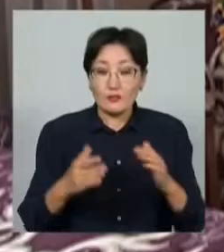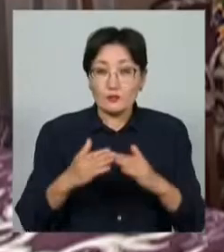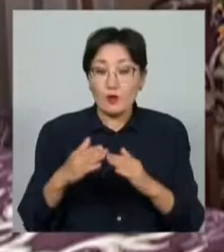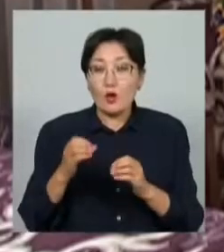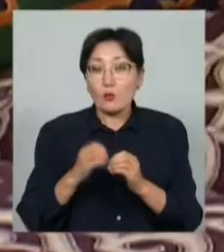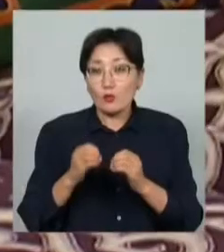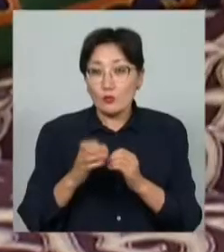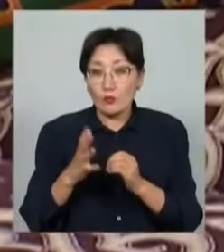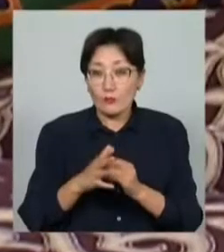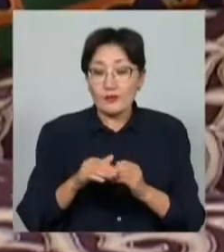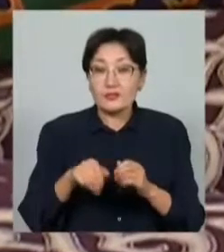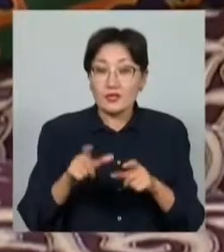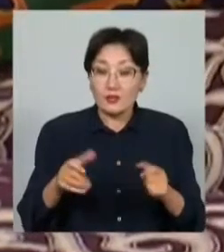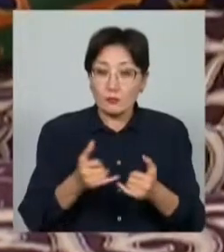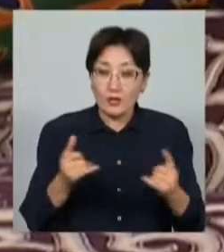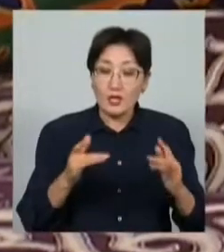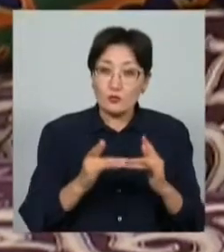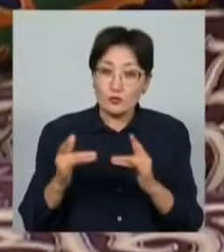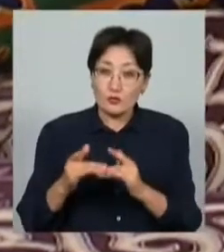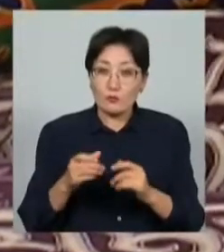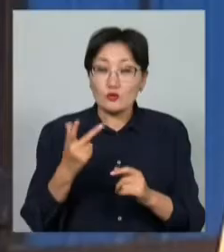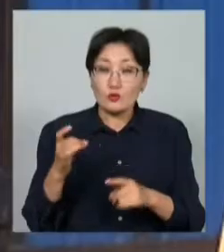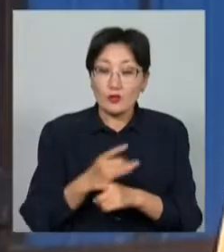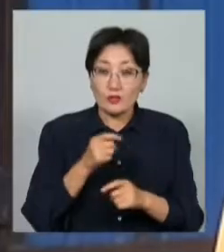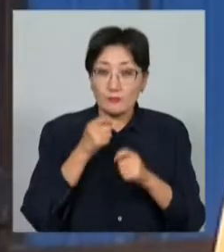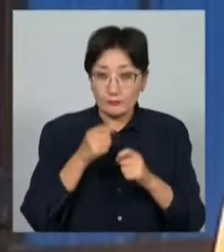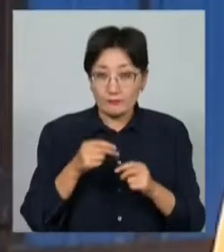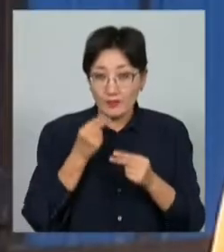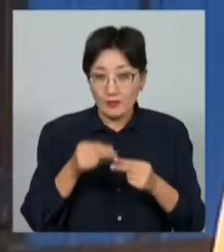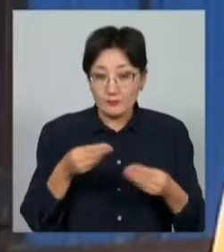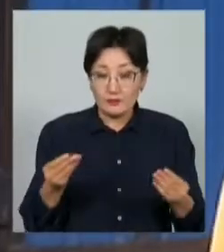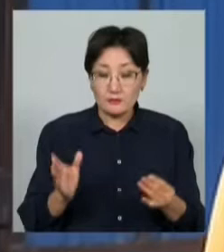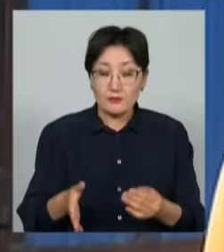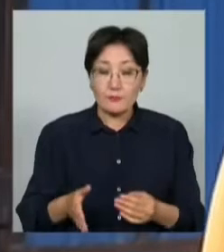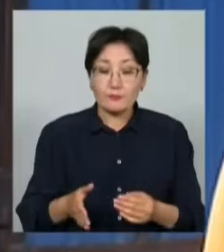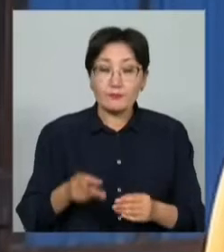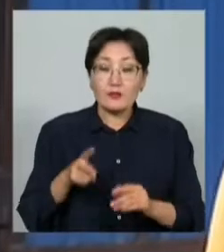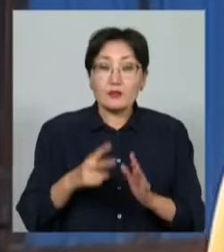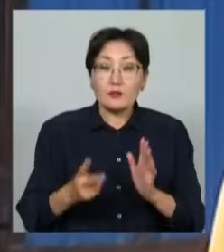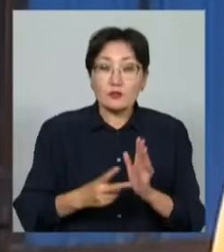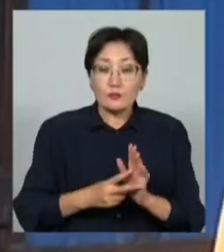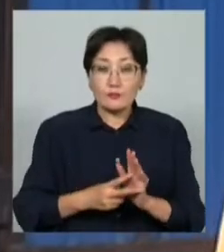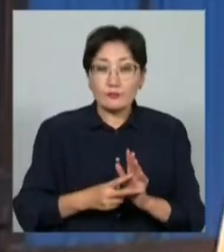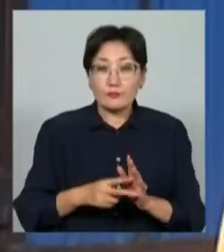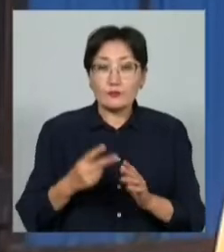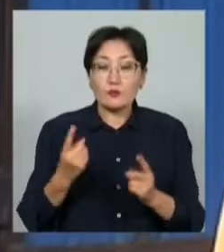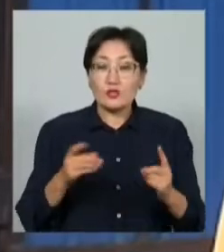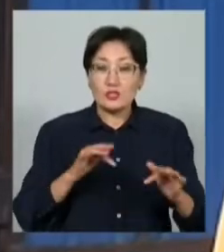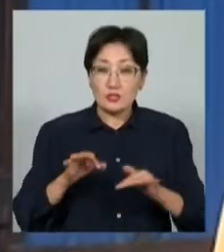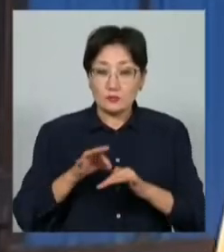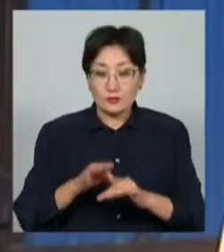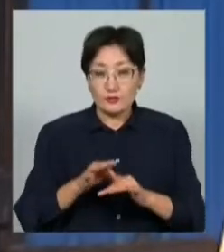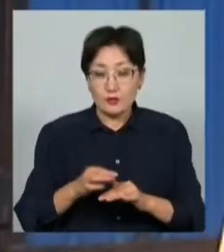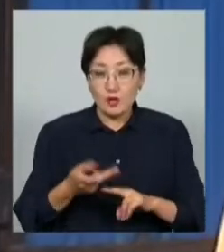10-15 адамға арналған төсекпен 3 мезгіл тамақ беріледі. Экспо 2017 Астанада өткен үлкен шара кезінде біздің